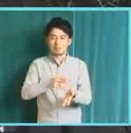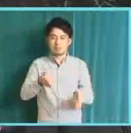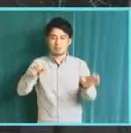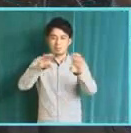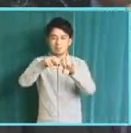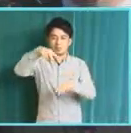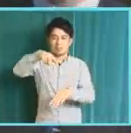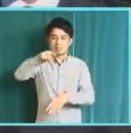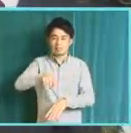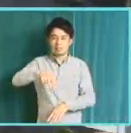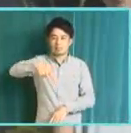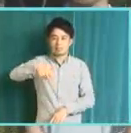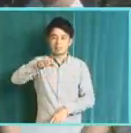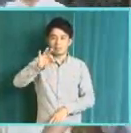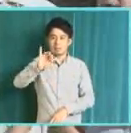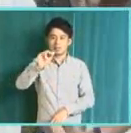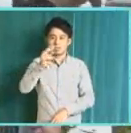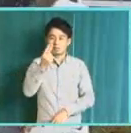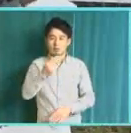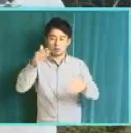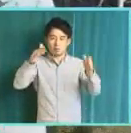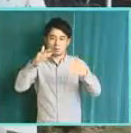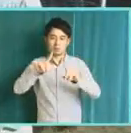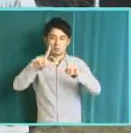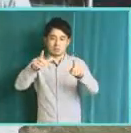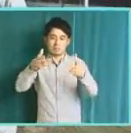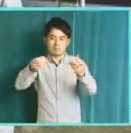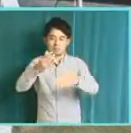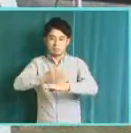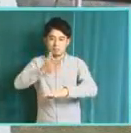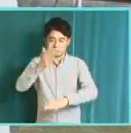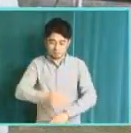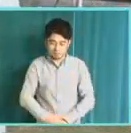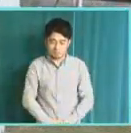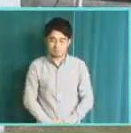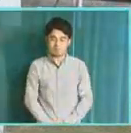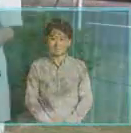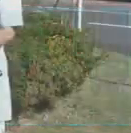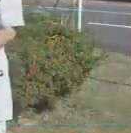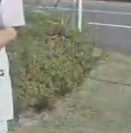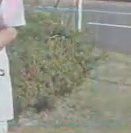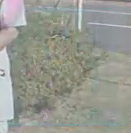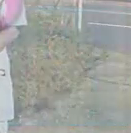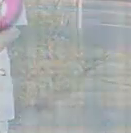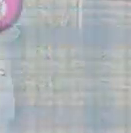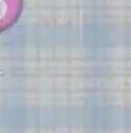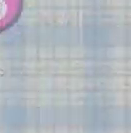集のお知らせをお送りしました。皆さん、お忙しいところありがとうございました。 ありがとうございました。